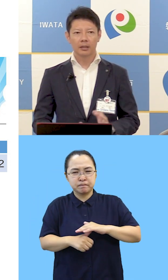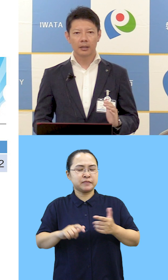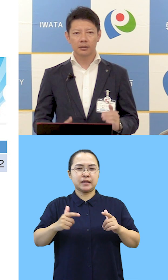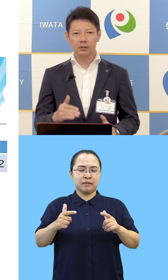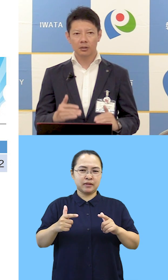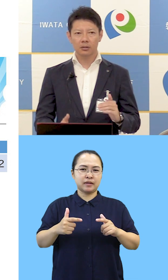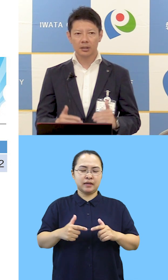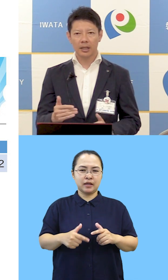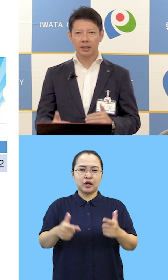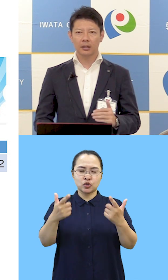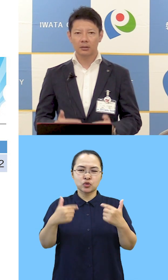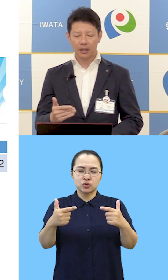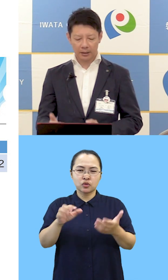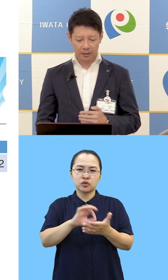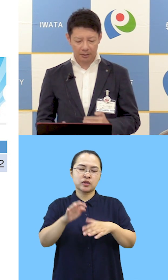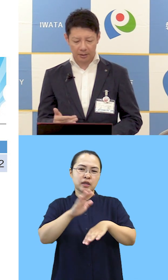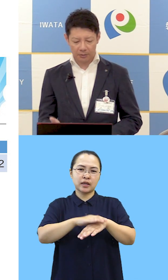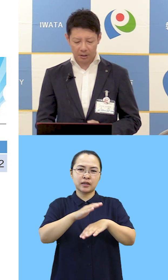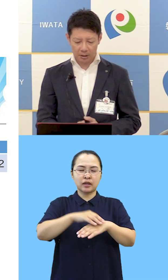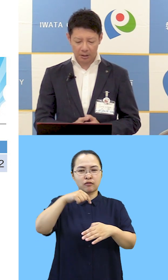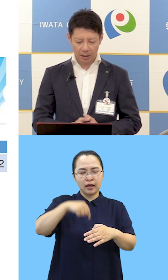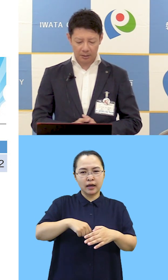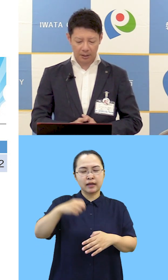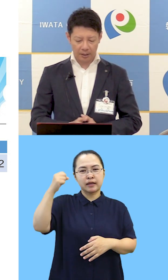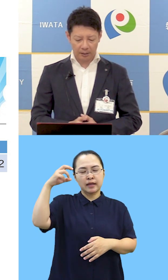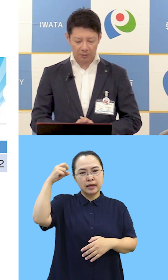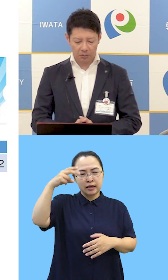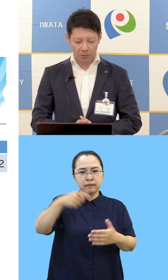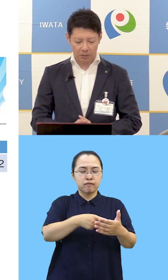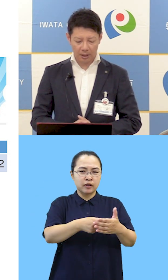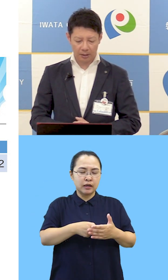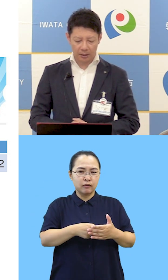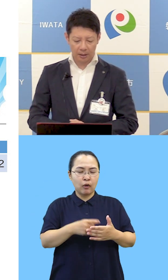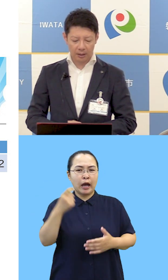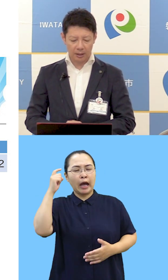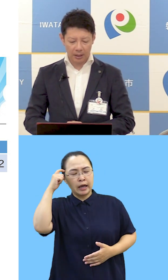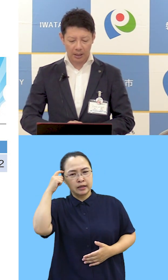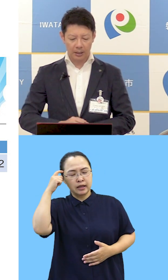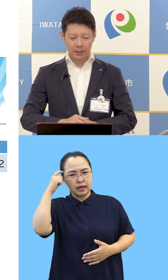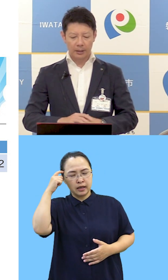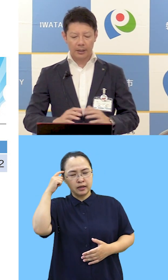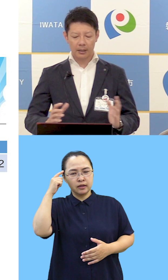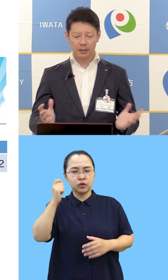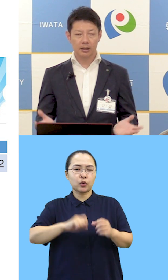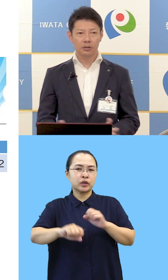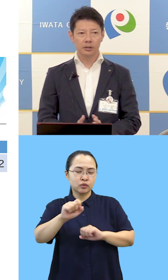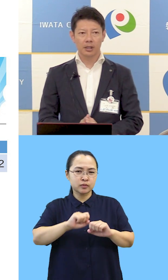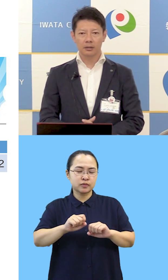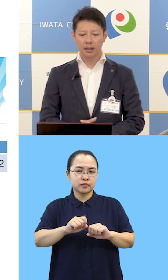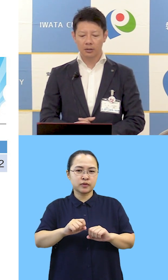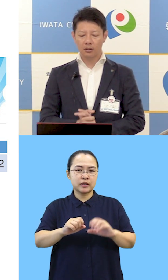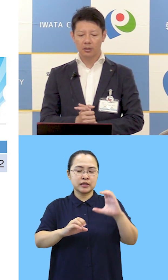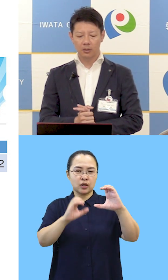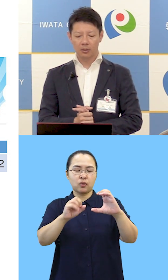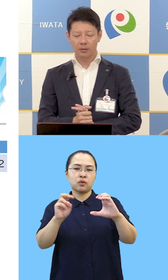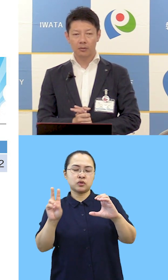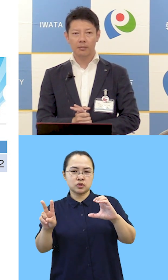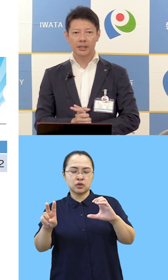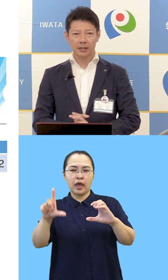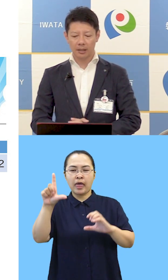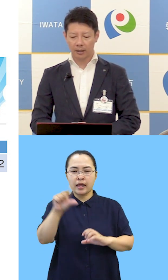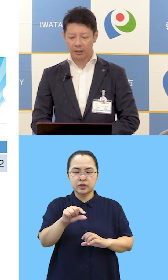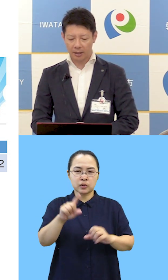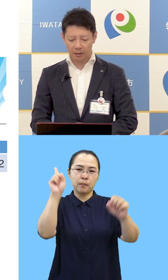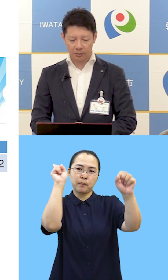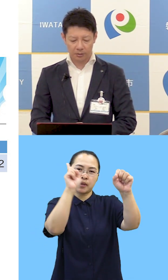て、通常の使い方の中で節電を意識した使い方を心がけていただきながら、CO2 削減のを